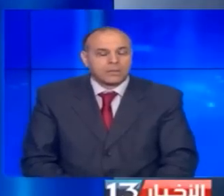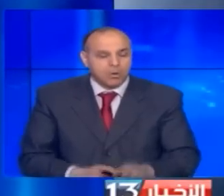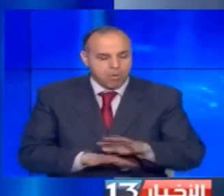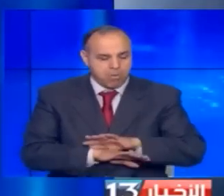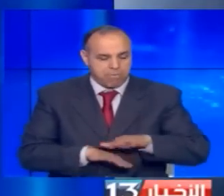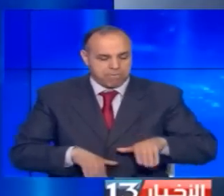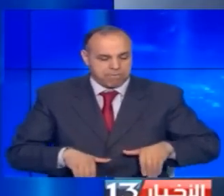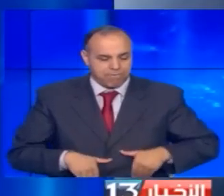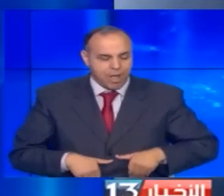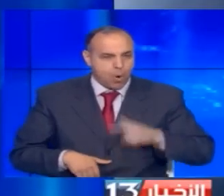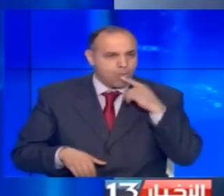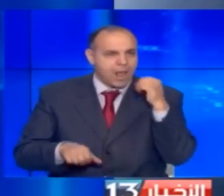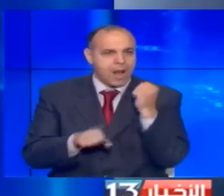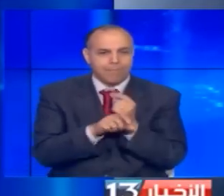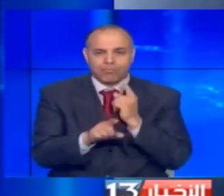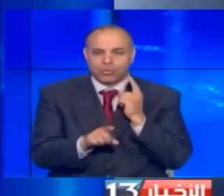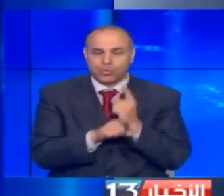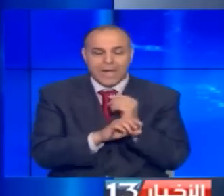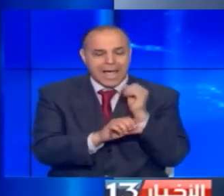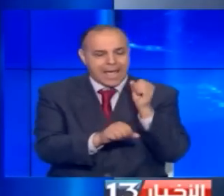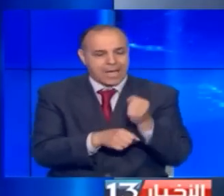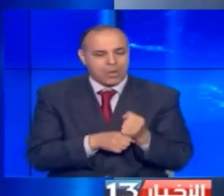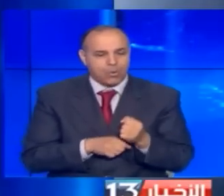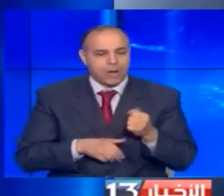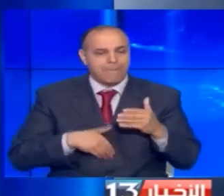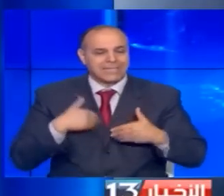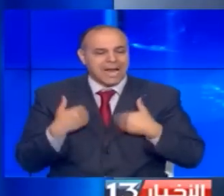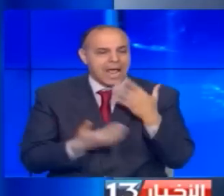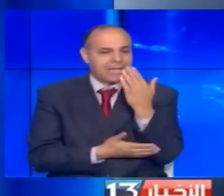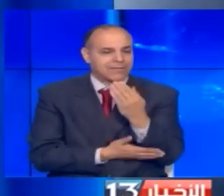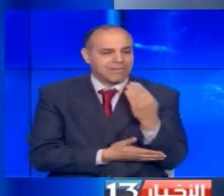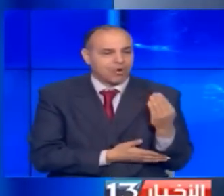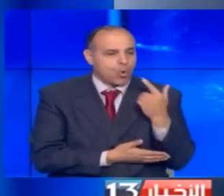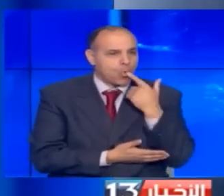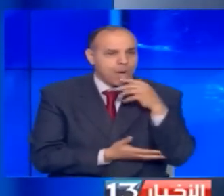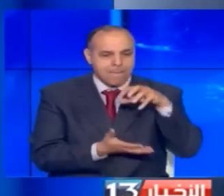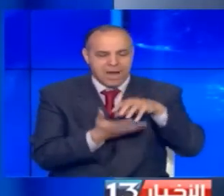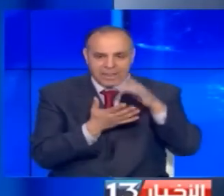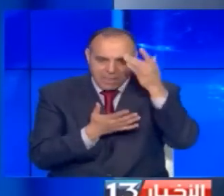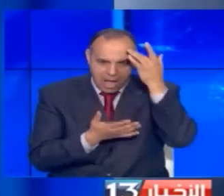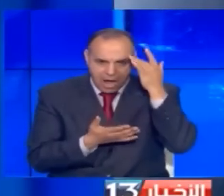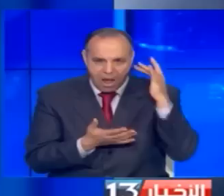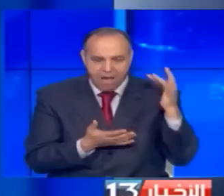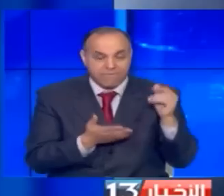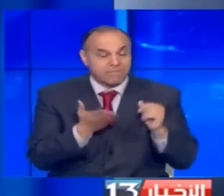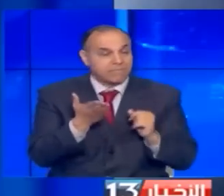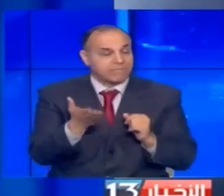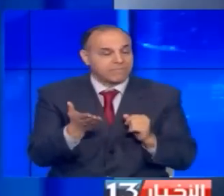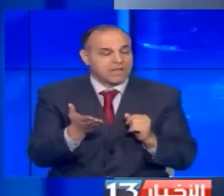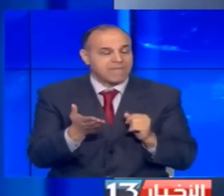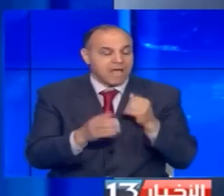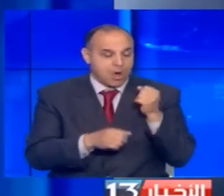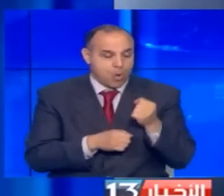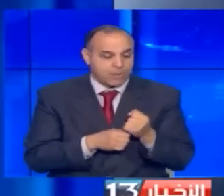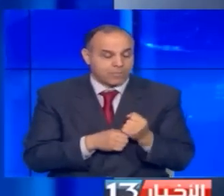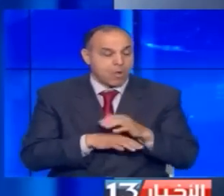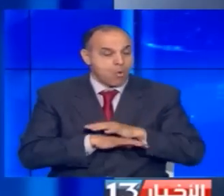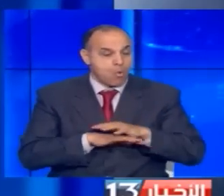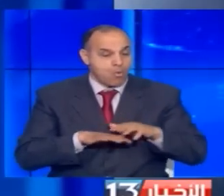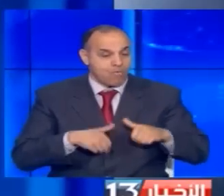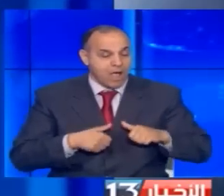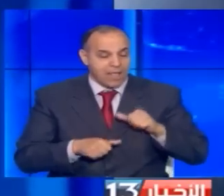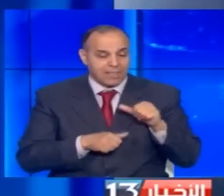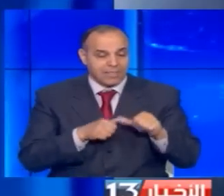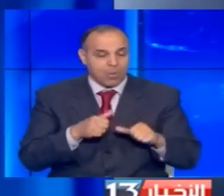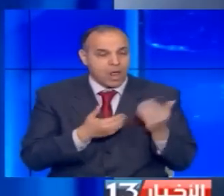اختتمت فعاليات أعمال الملتقى القيروان لمسرح الطفل الذي انتظم بالمركب الثقافي أسد بن الفرات، وقد انتهت فعاليات